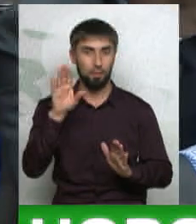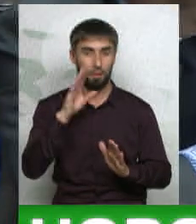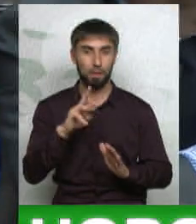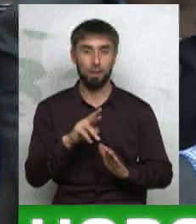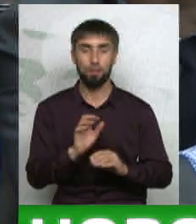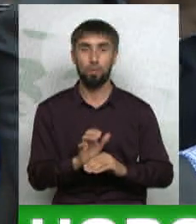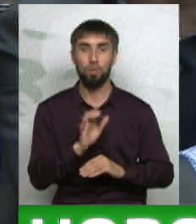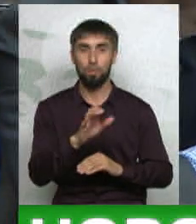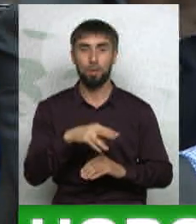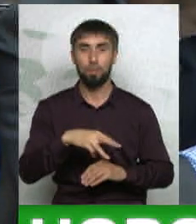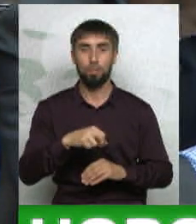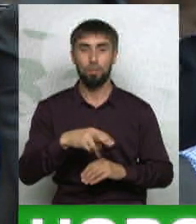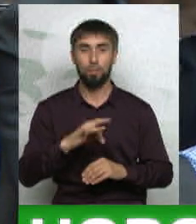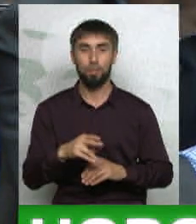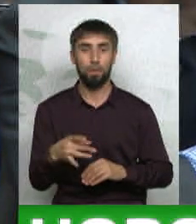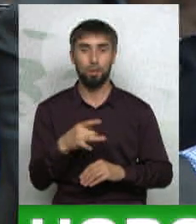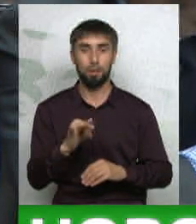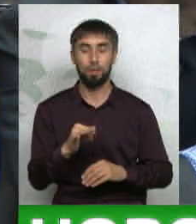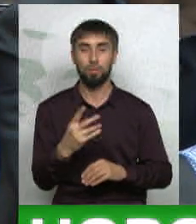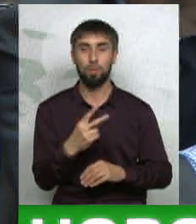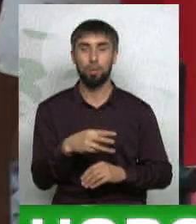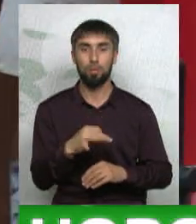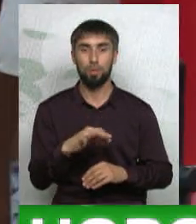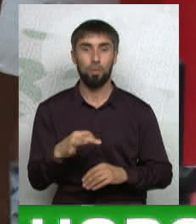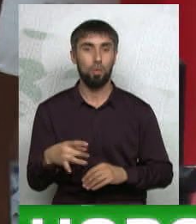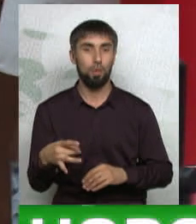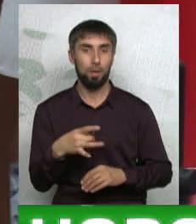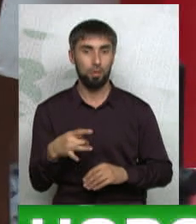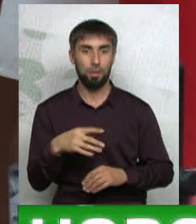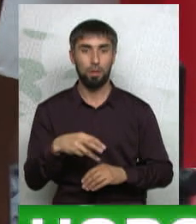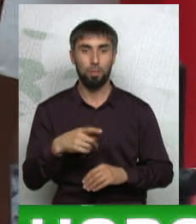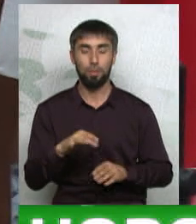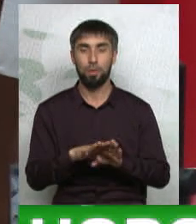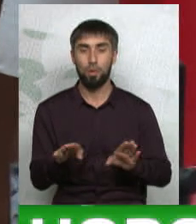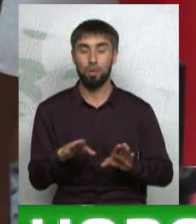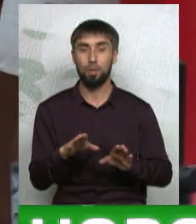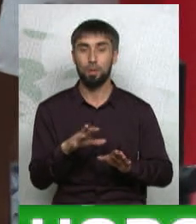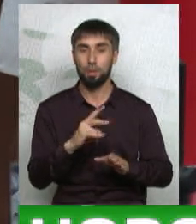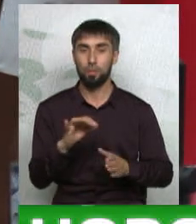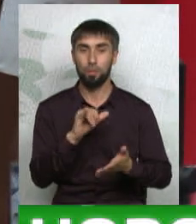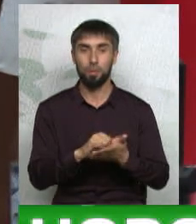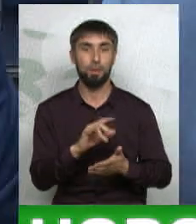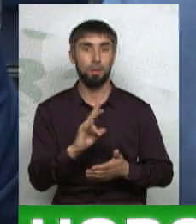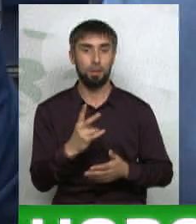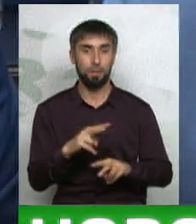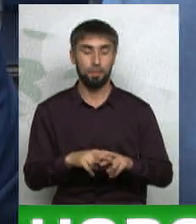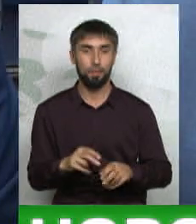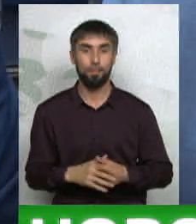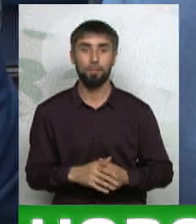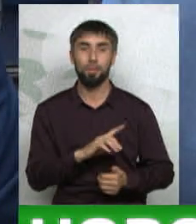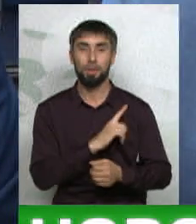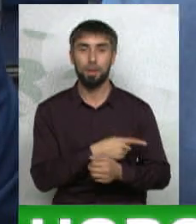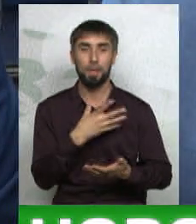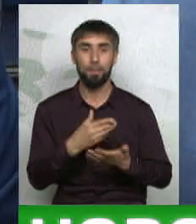для транспортировки в Малгобекский район и второй микрорайон Малгобека. Аналогичное оборудование монтировано в Назране.